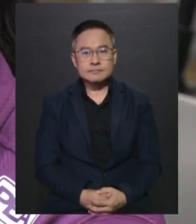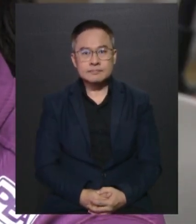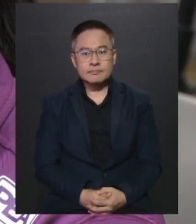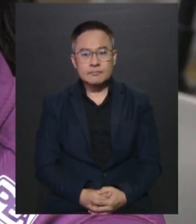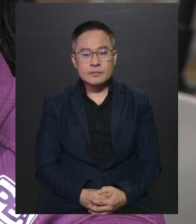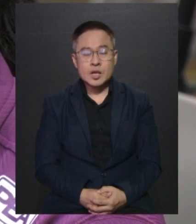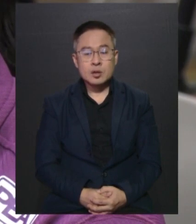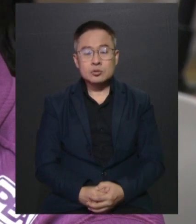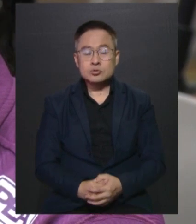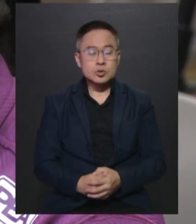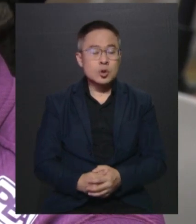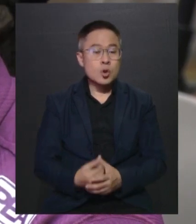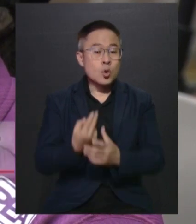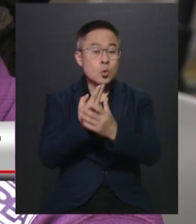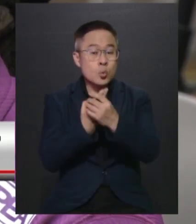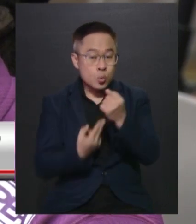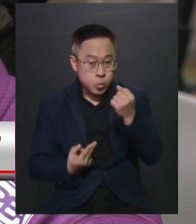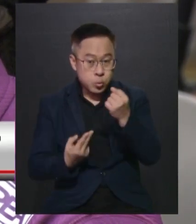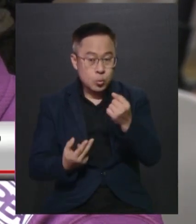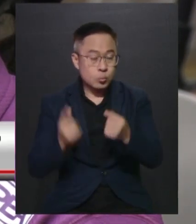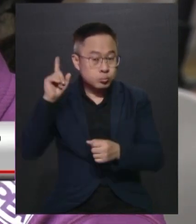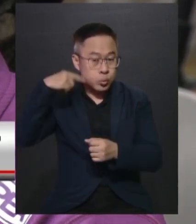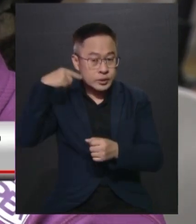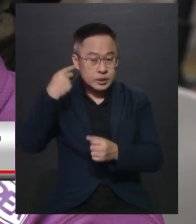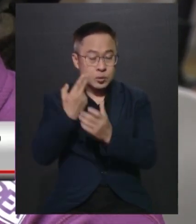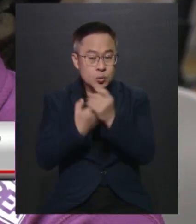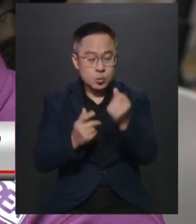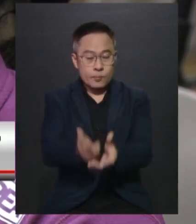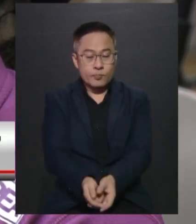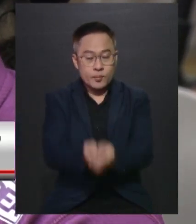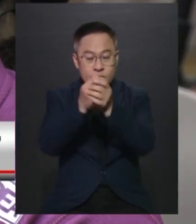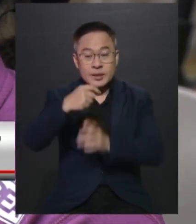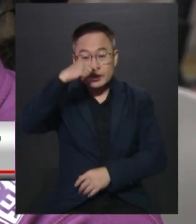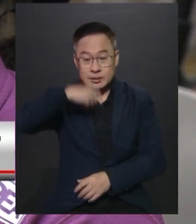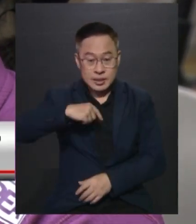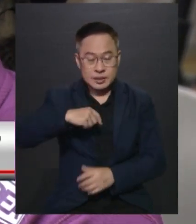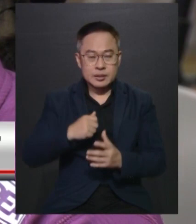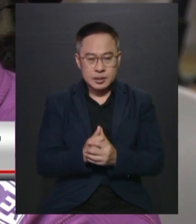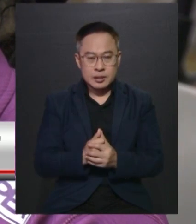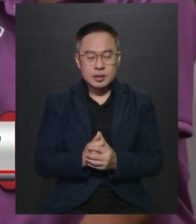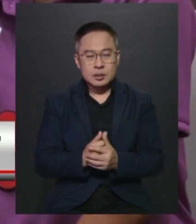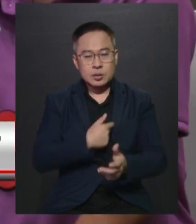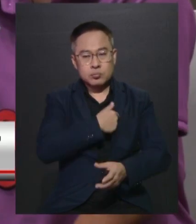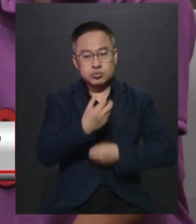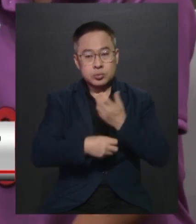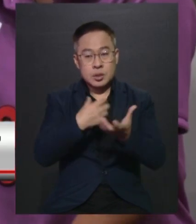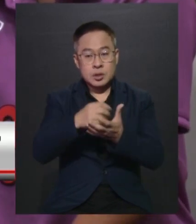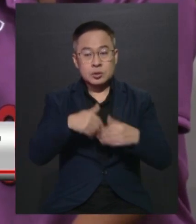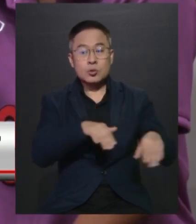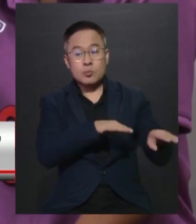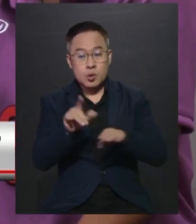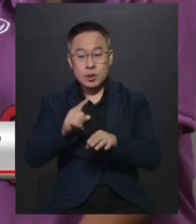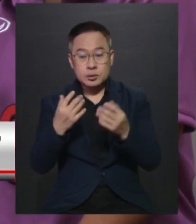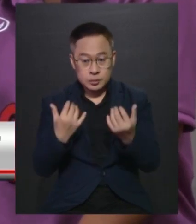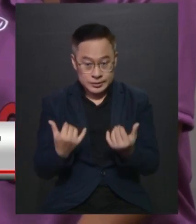ขณะที่เบสกับไบค์นะคะคู่นักกีฬาความหวังหญิงไทยที่ได้สิทธิ์ลงแข่งขันในรอบเมนดรอก็ออกมาพูดถึงความพร้อมของตัวเองนะคะว่าณ